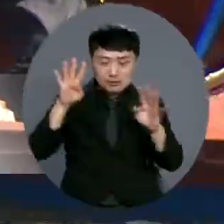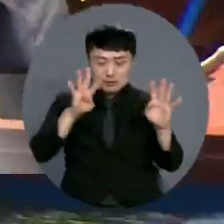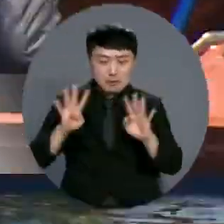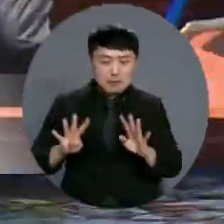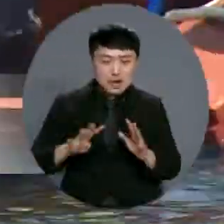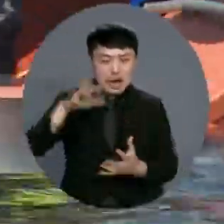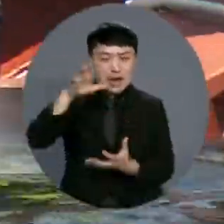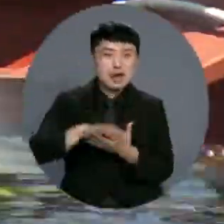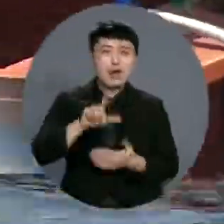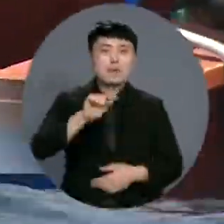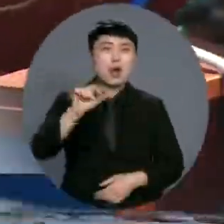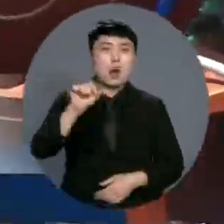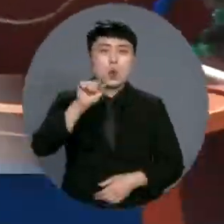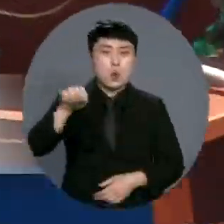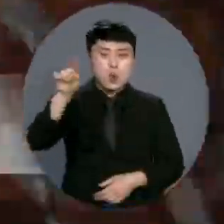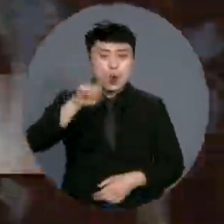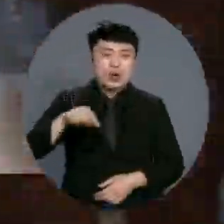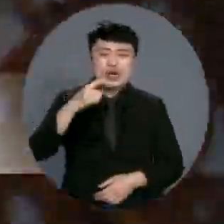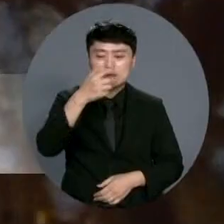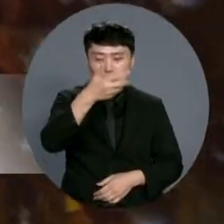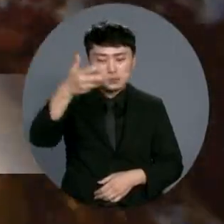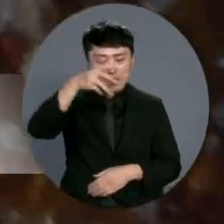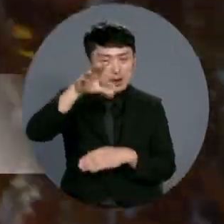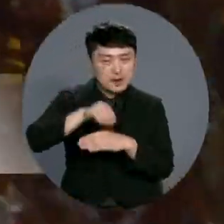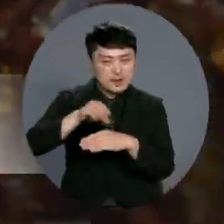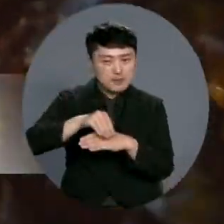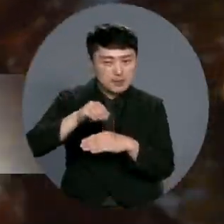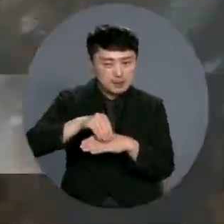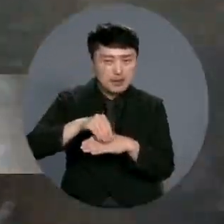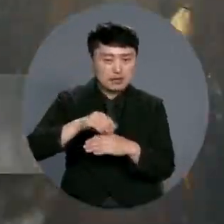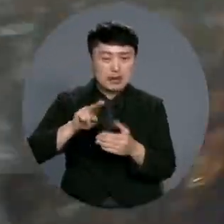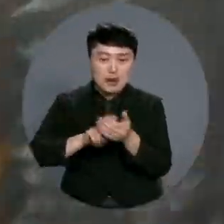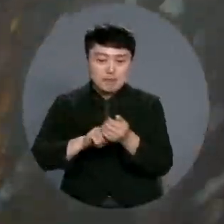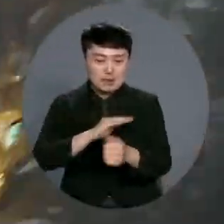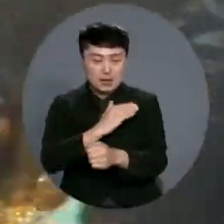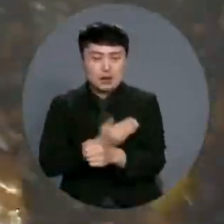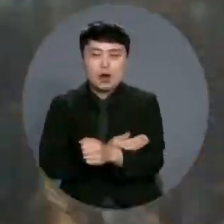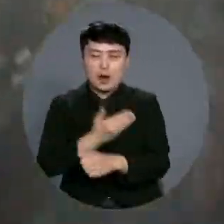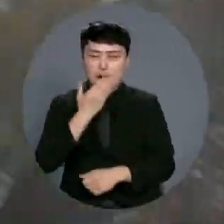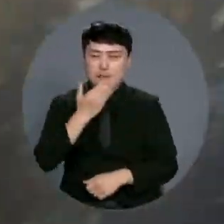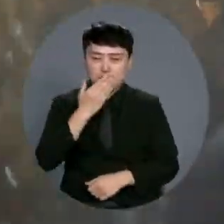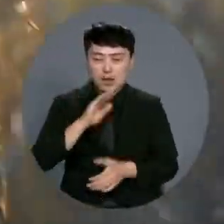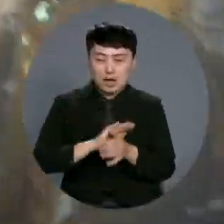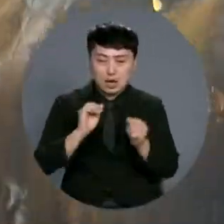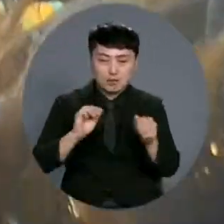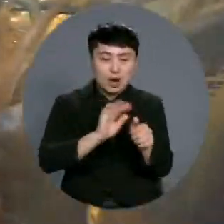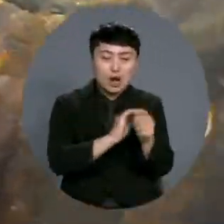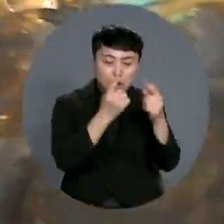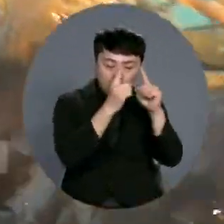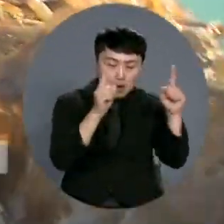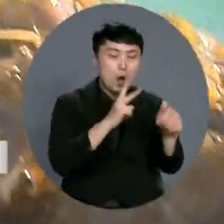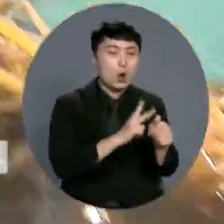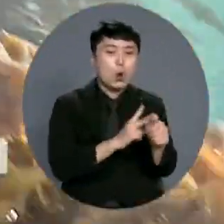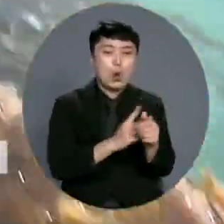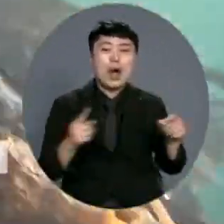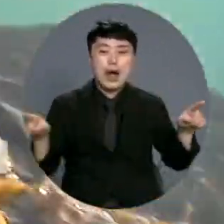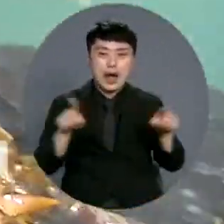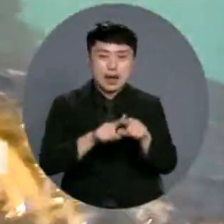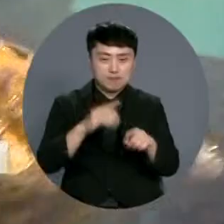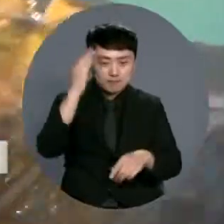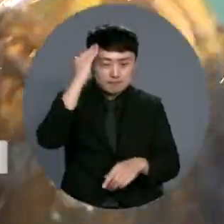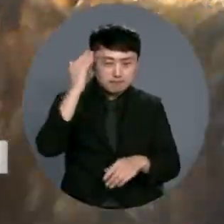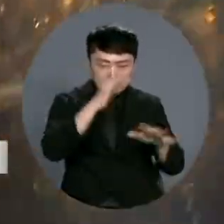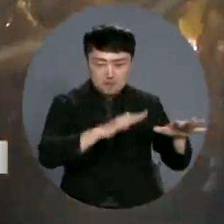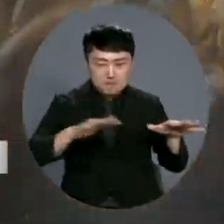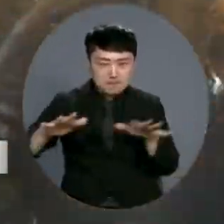이상의 이산화탄소 흡수 잠재력을 가진 것으로 추정됩니다. 경상북도는 경북대 교수진과 함께 우리나라